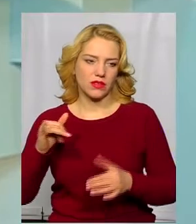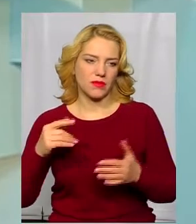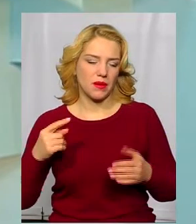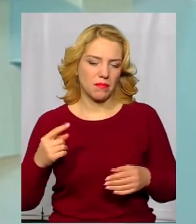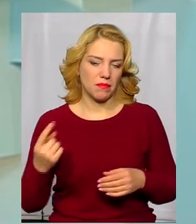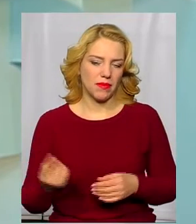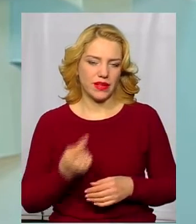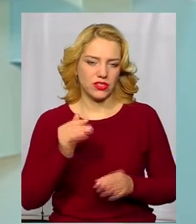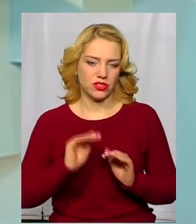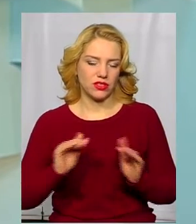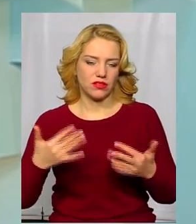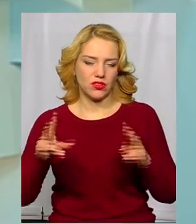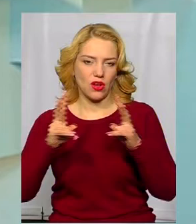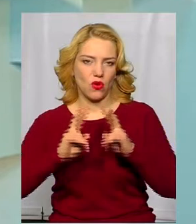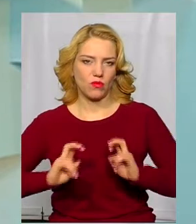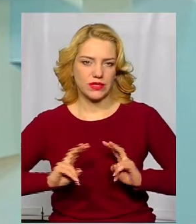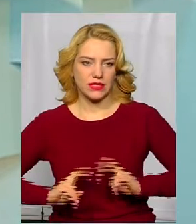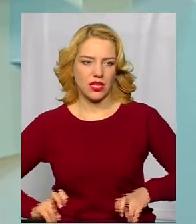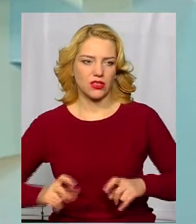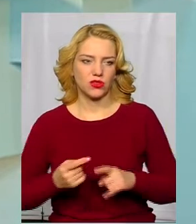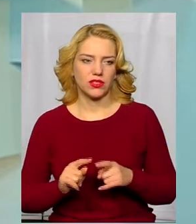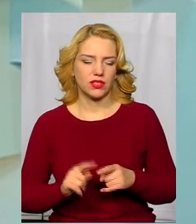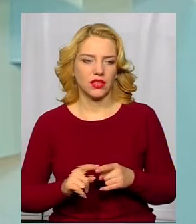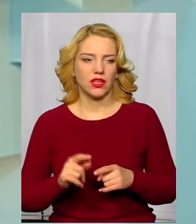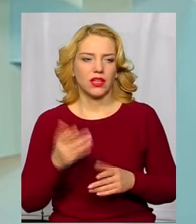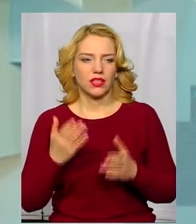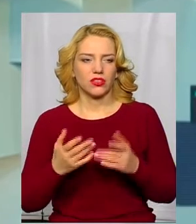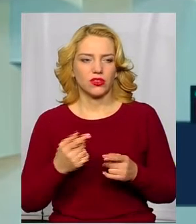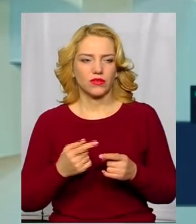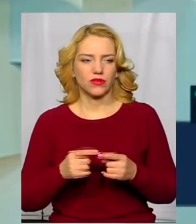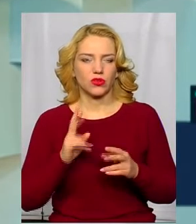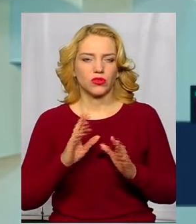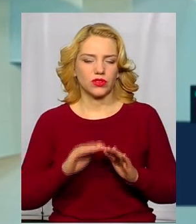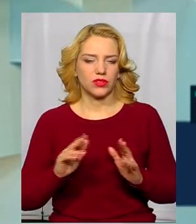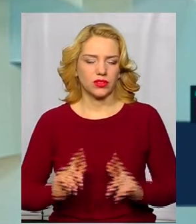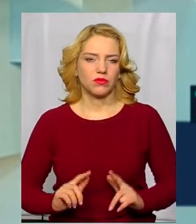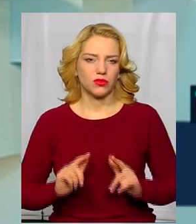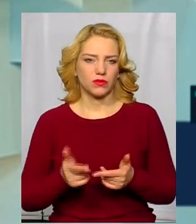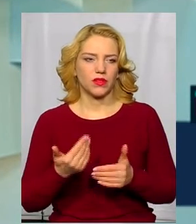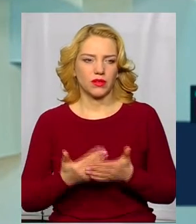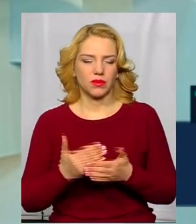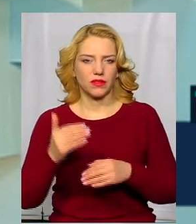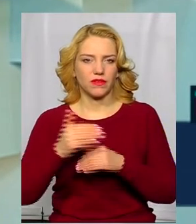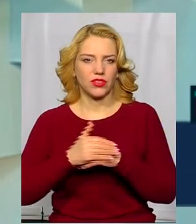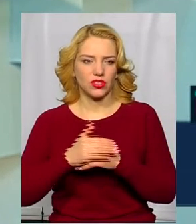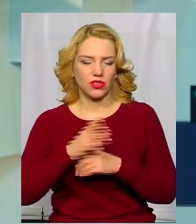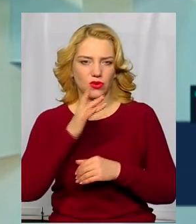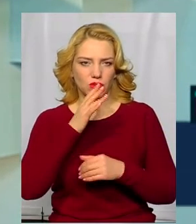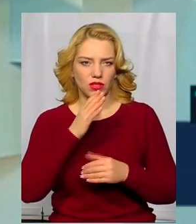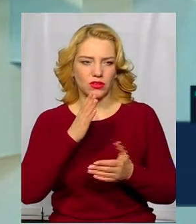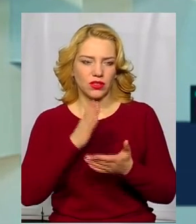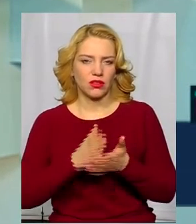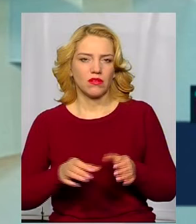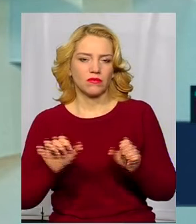дітки обстежуються, якщо це треба в динаміці, особливо ті діти, які поступають якісь вечірні години, є